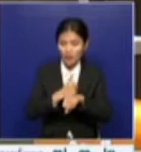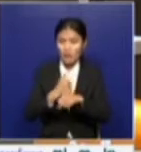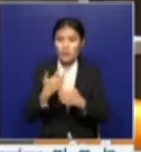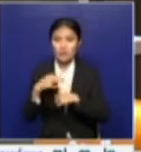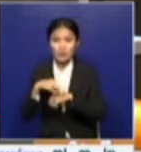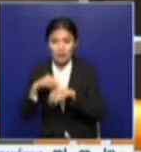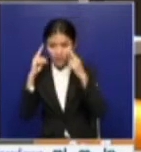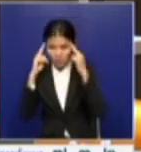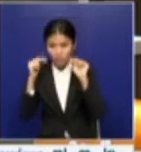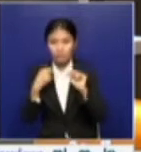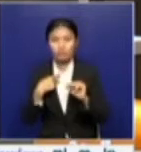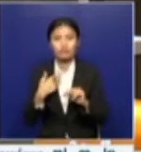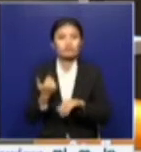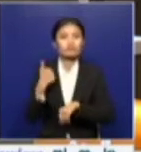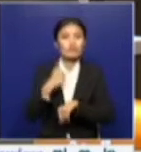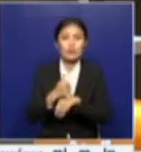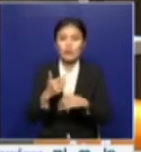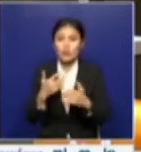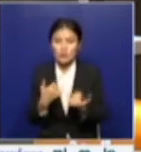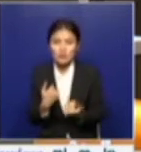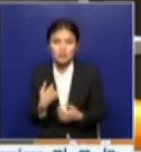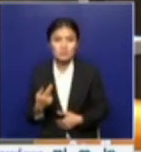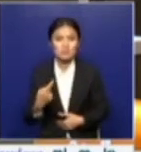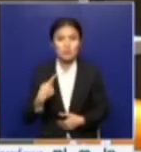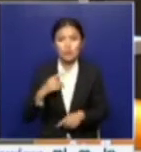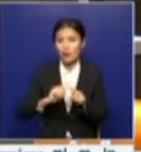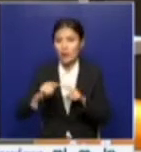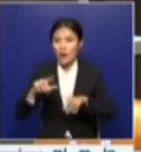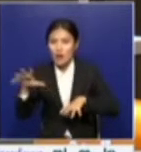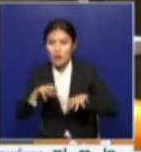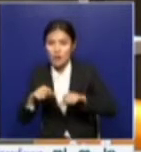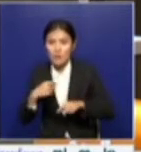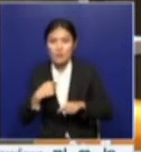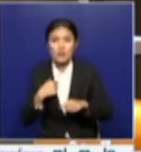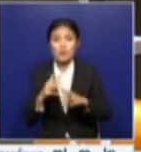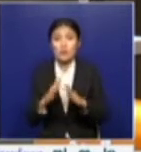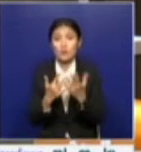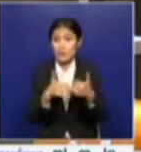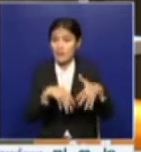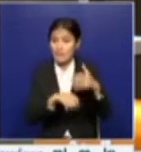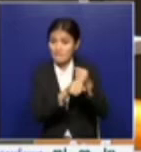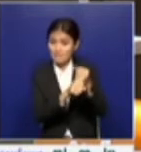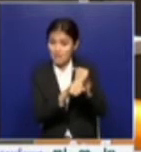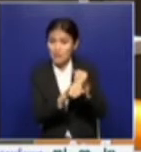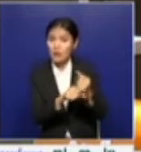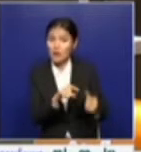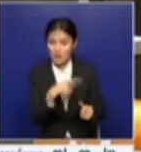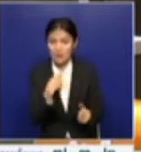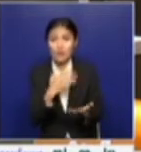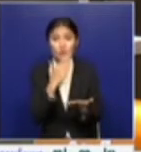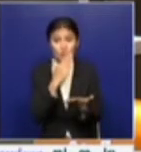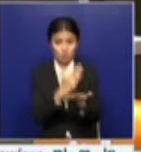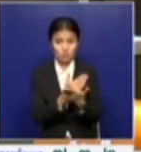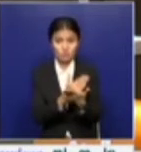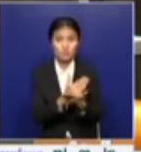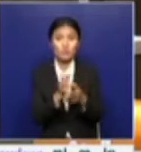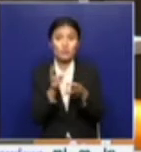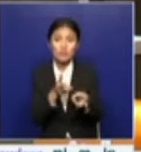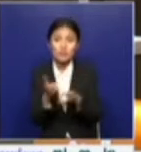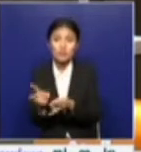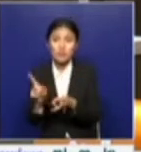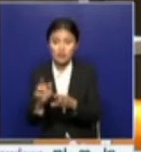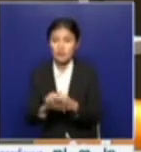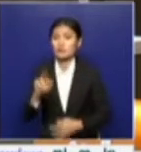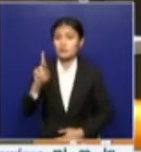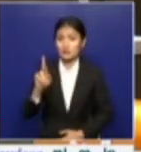เมื่อสองคนทางที่การชุมนุมจะยุติลงก็ด้วยการที่รัฐสภาแห่งนี้ลงมติ